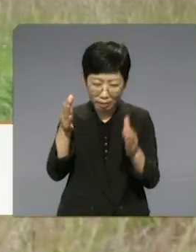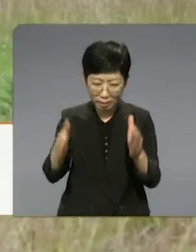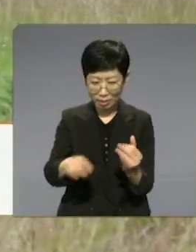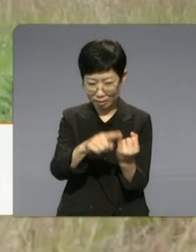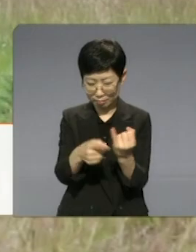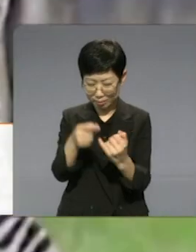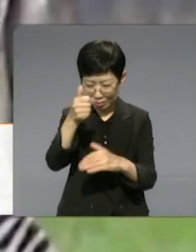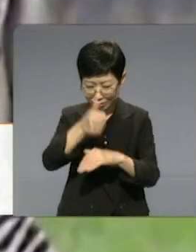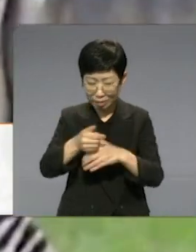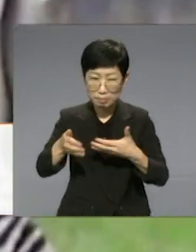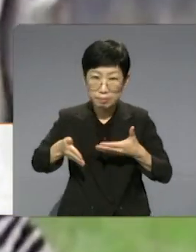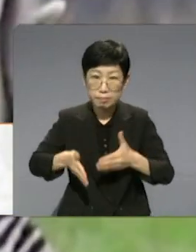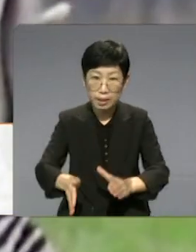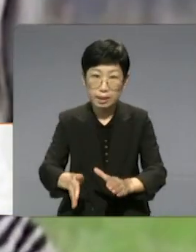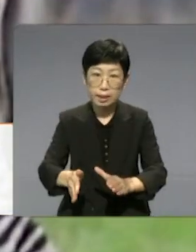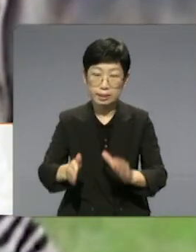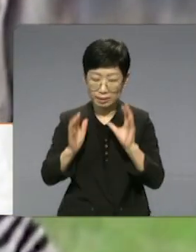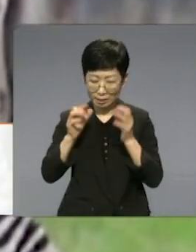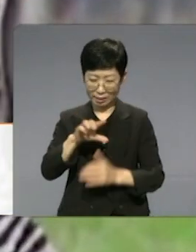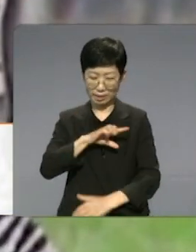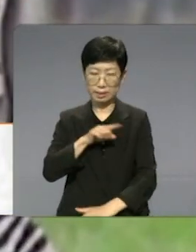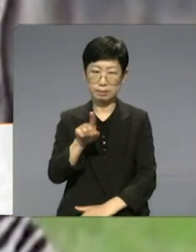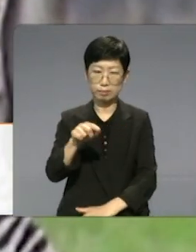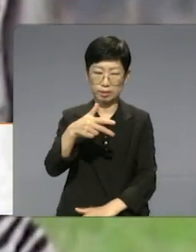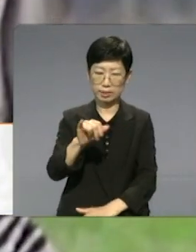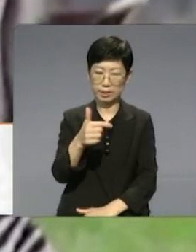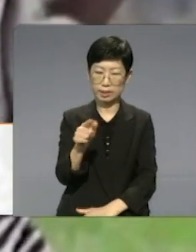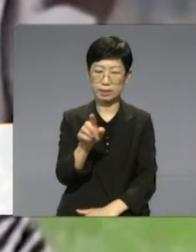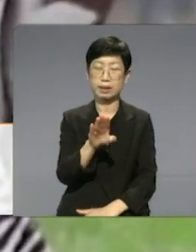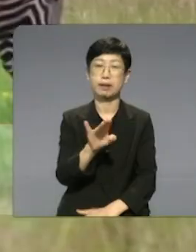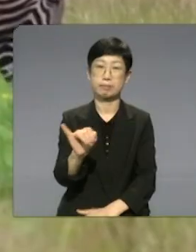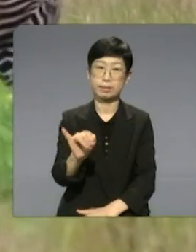끝에 출산한 새끼 얼룩말의 이름은 지나비.